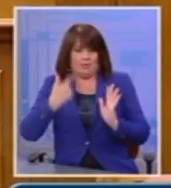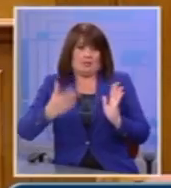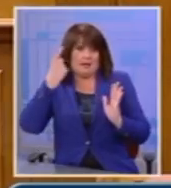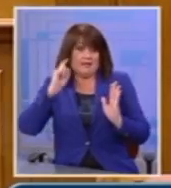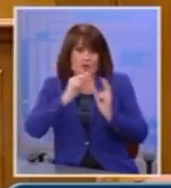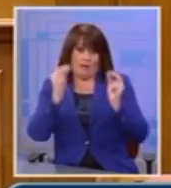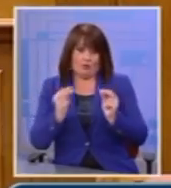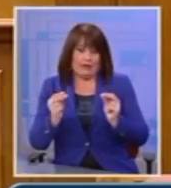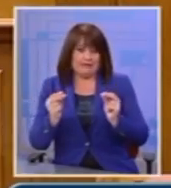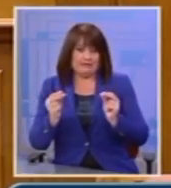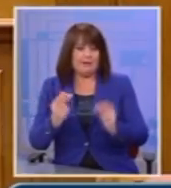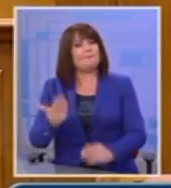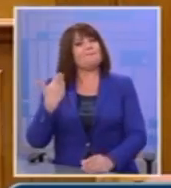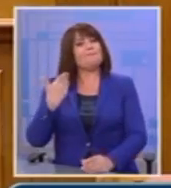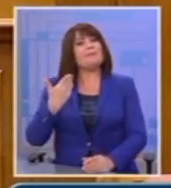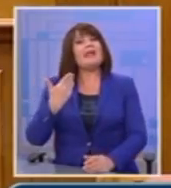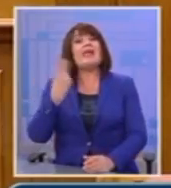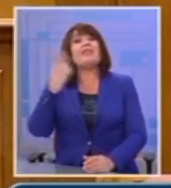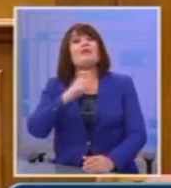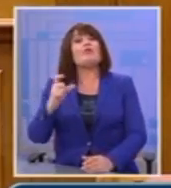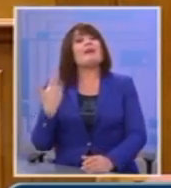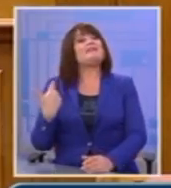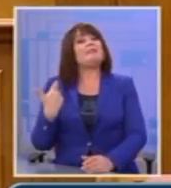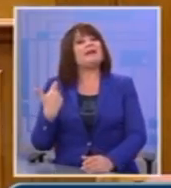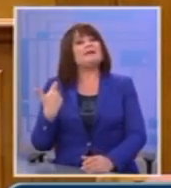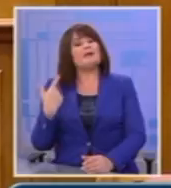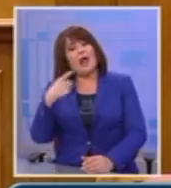και σε αυτό που είχαμε 15 μέρες πριν.